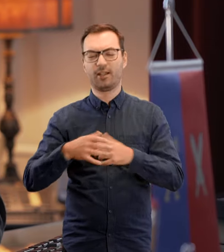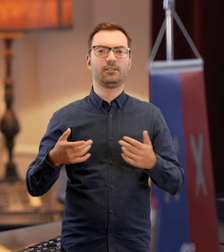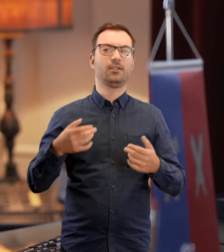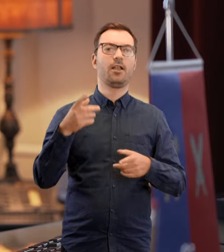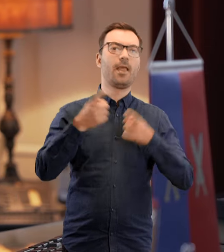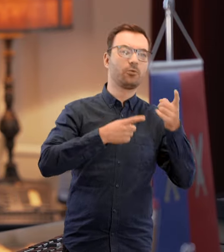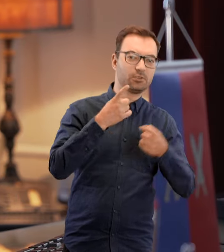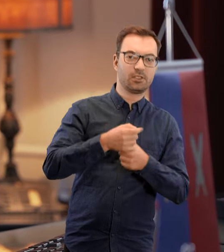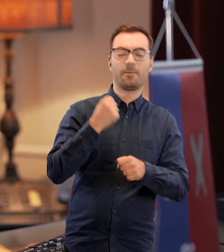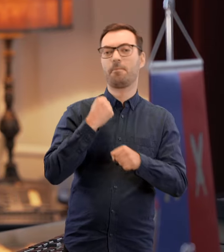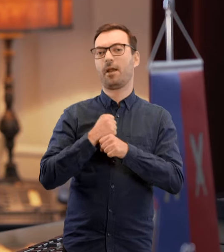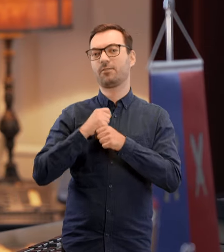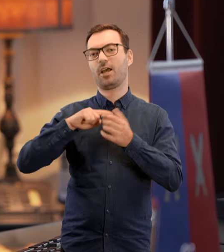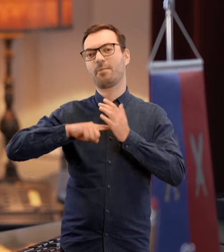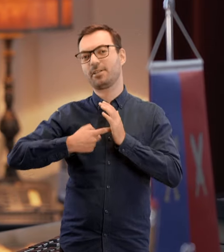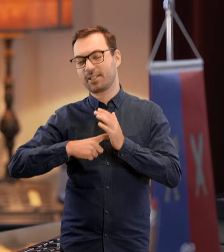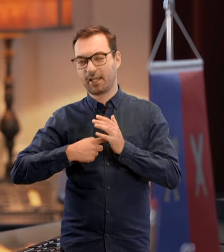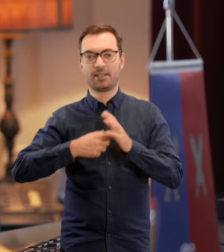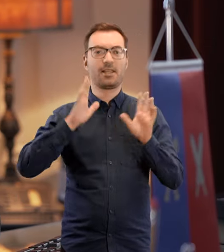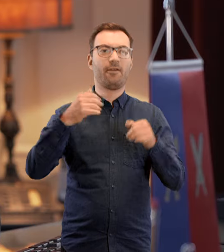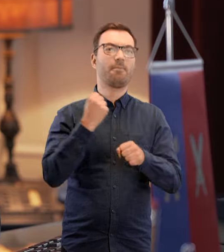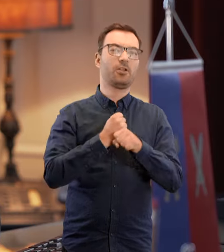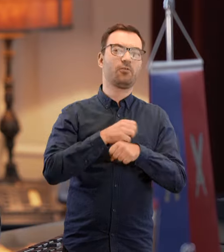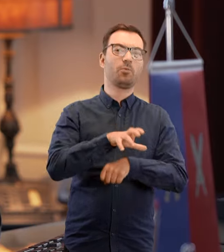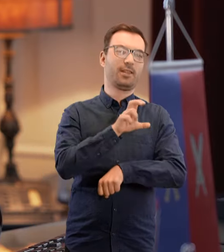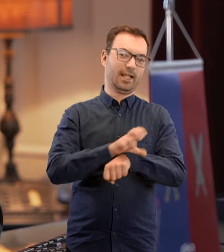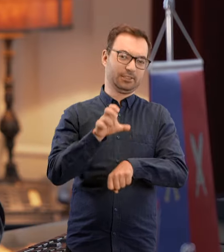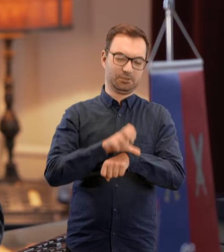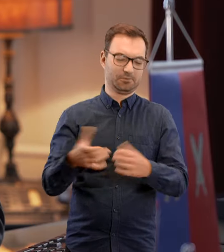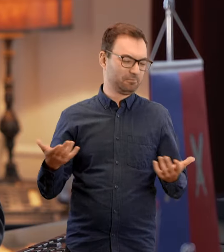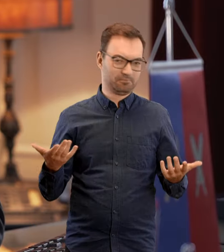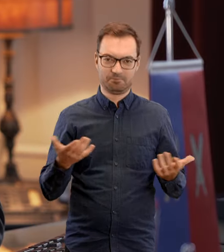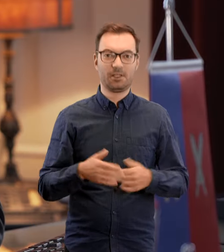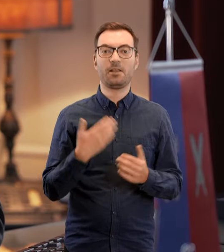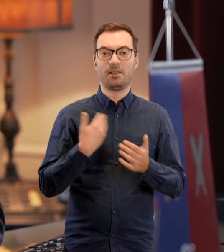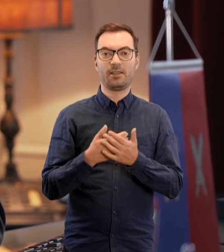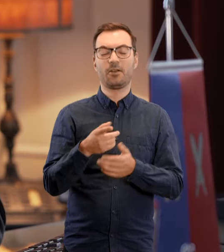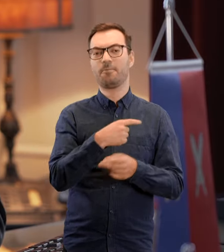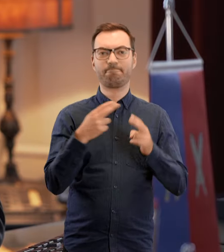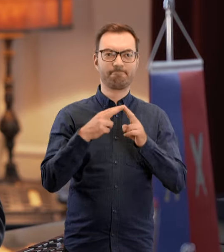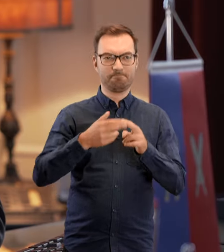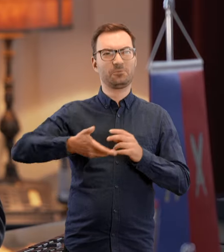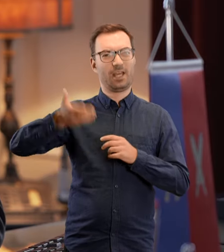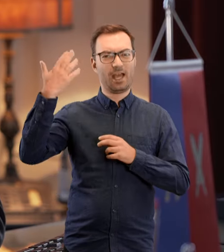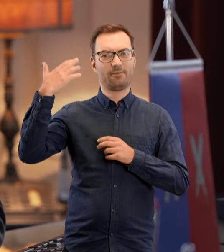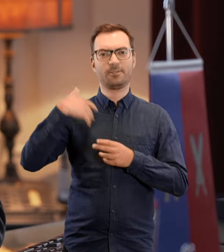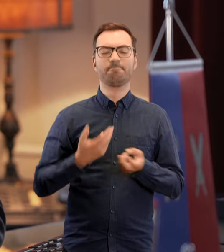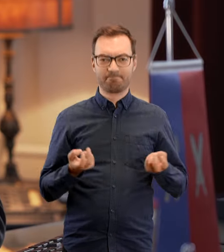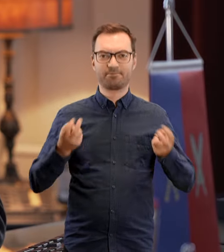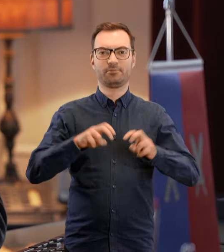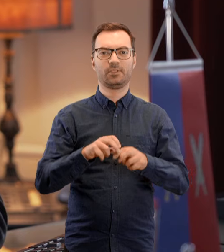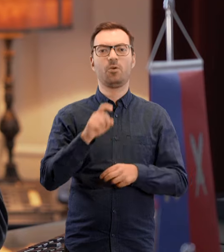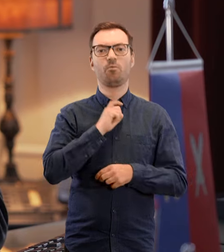nauczycieli, pracowników administracji, a nawet pracowników technicznych. Dlatego w uczelni już od dłuższego czasu